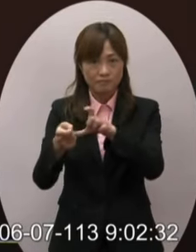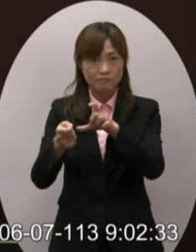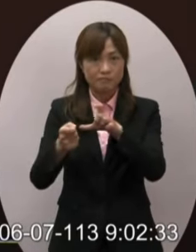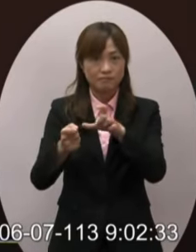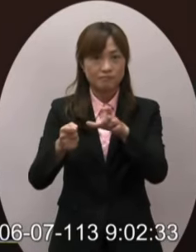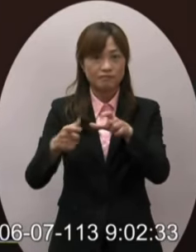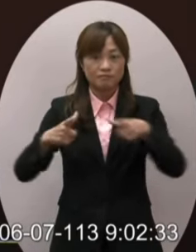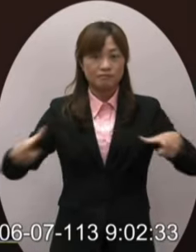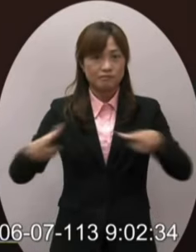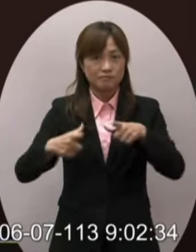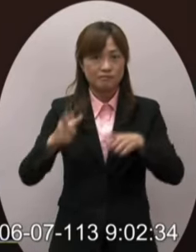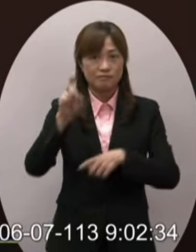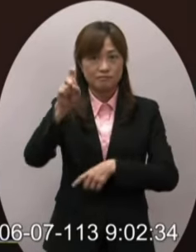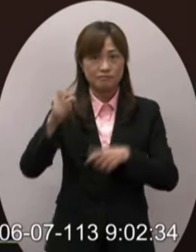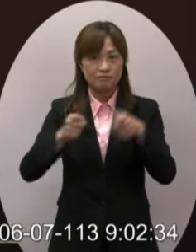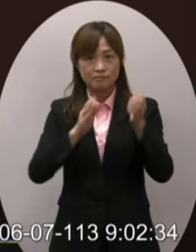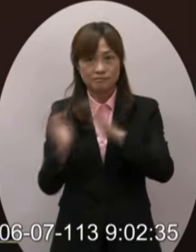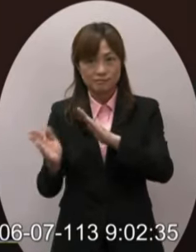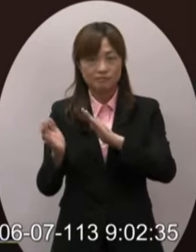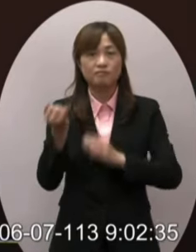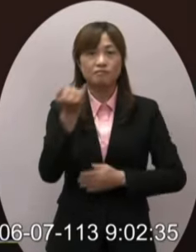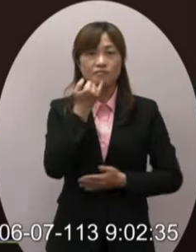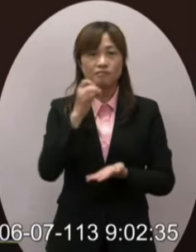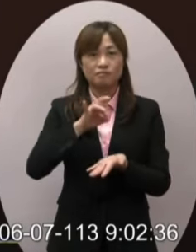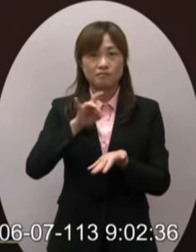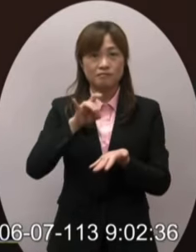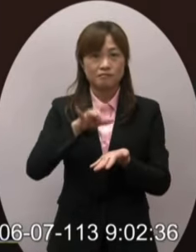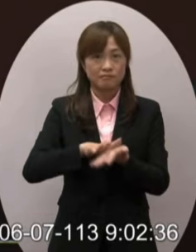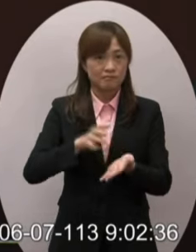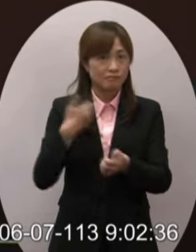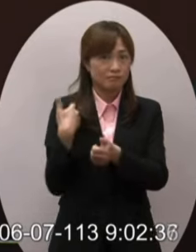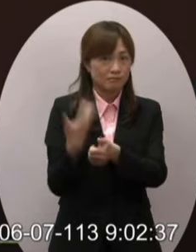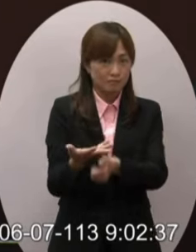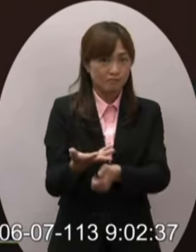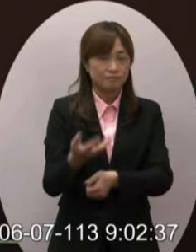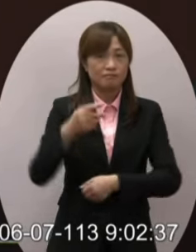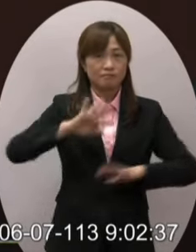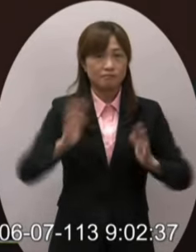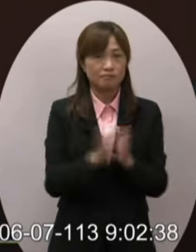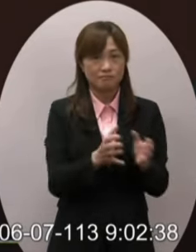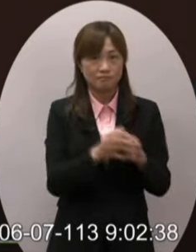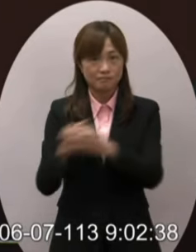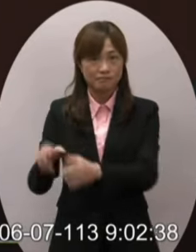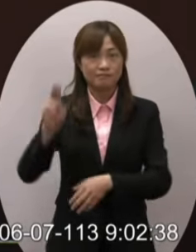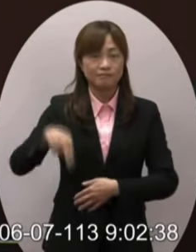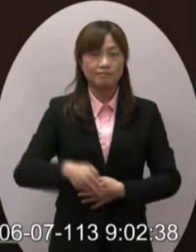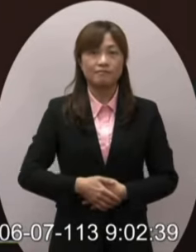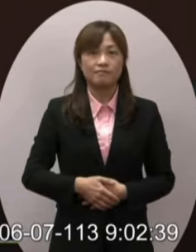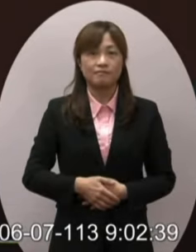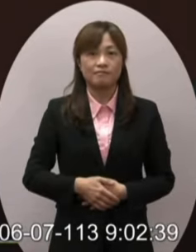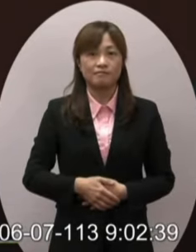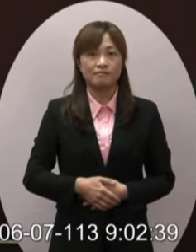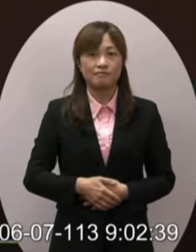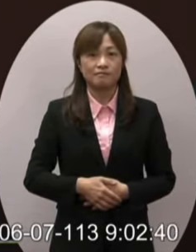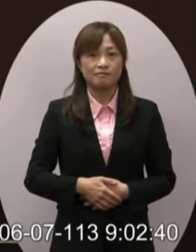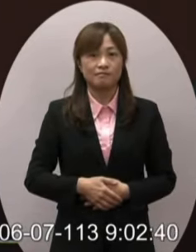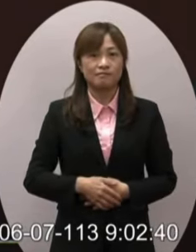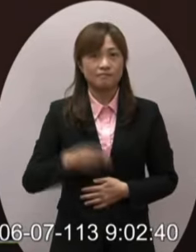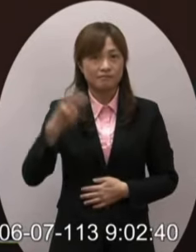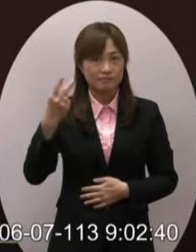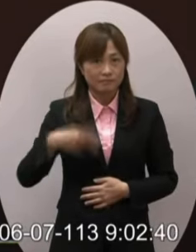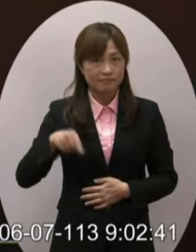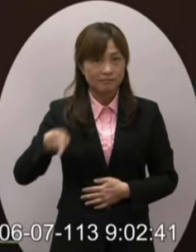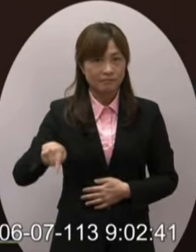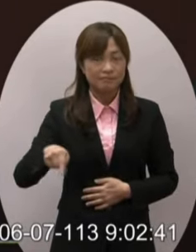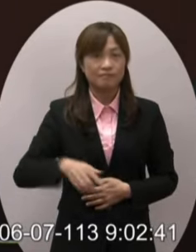依法标售，可以标租，而且可以立即进驻。同时，今年中科湖尾园区已经通